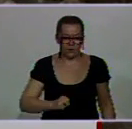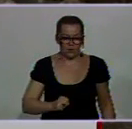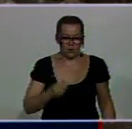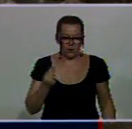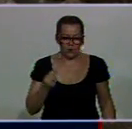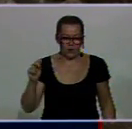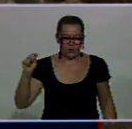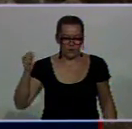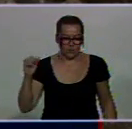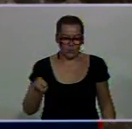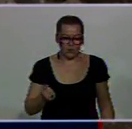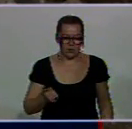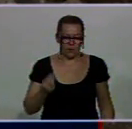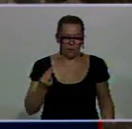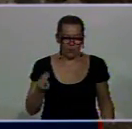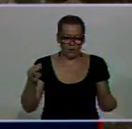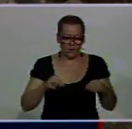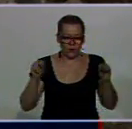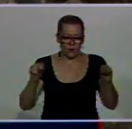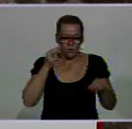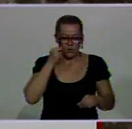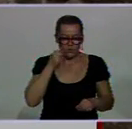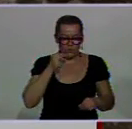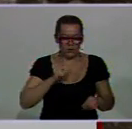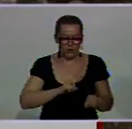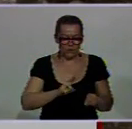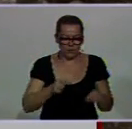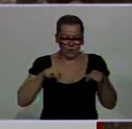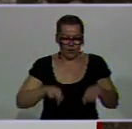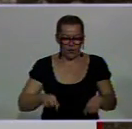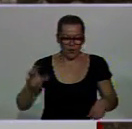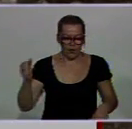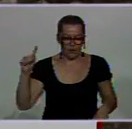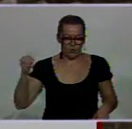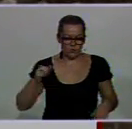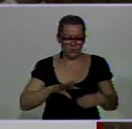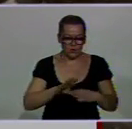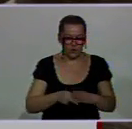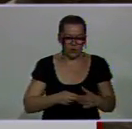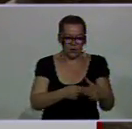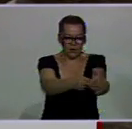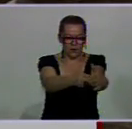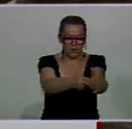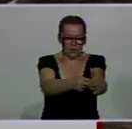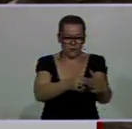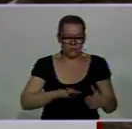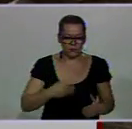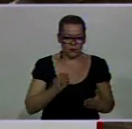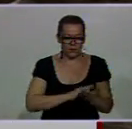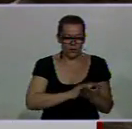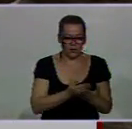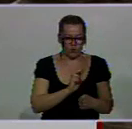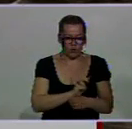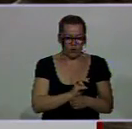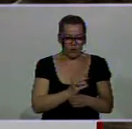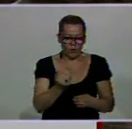Bun găsit, Tiberius, bun găsit, doamnelor și domnilor. Din moment în moment, aici la Alun, echipele de intervenție vor începe demolarea controlată